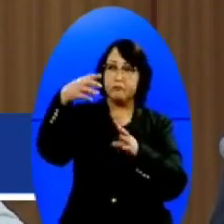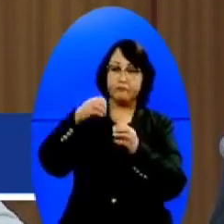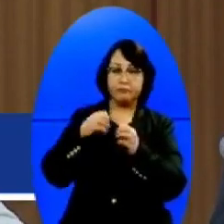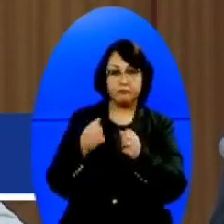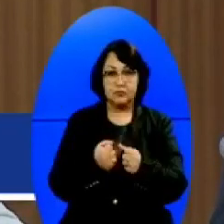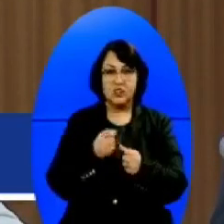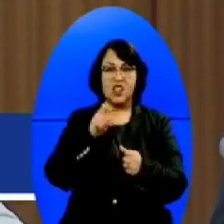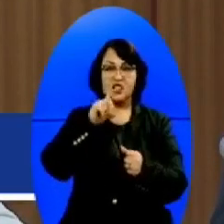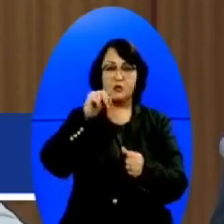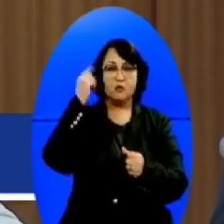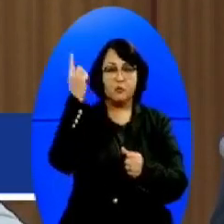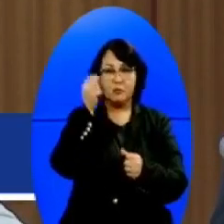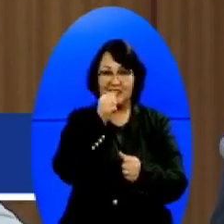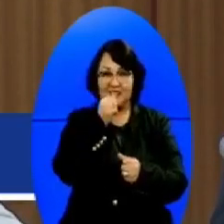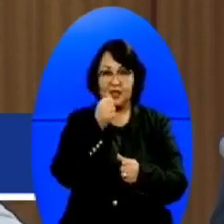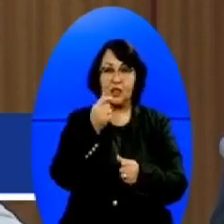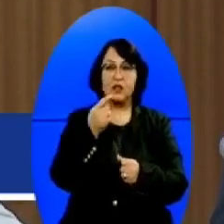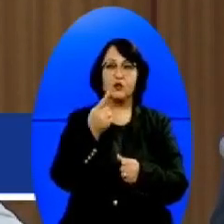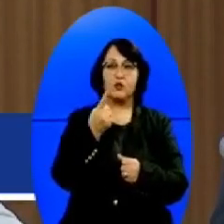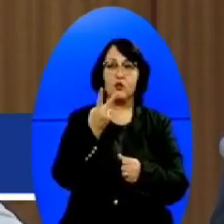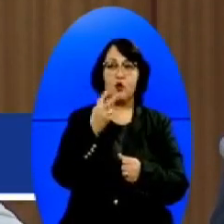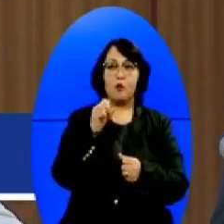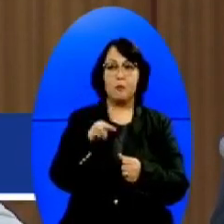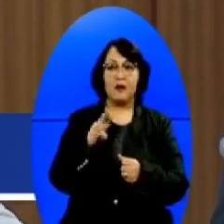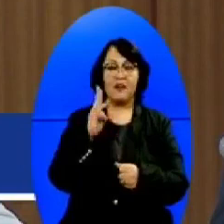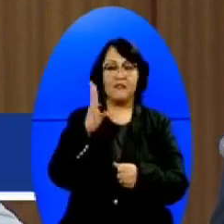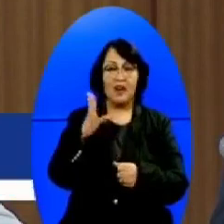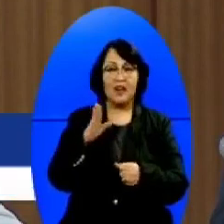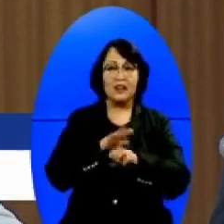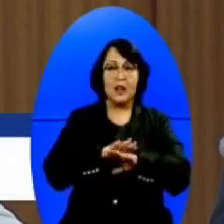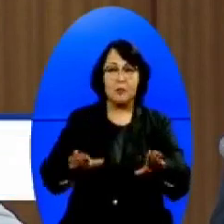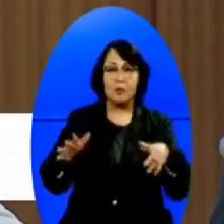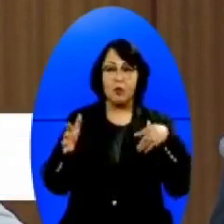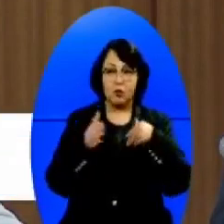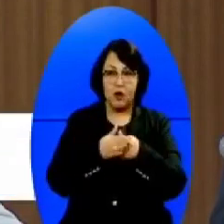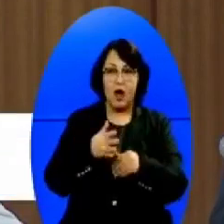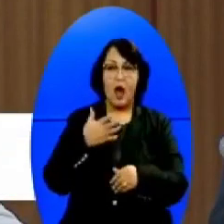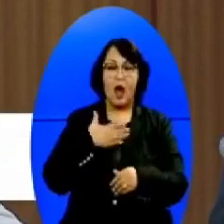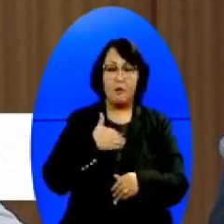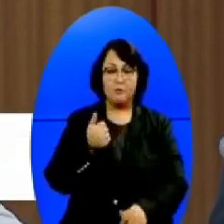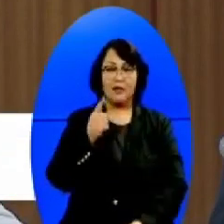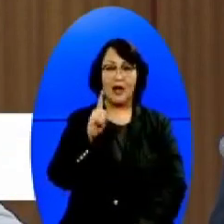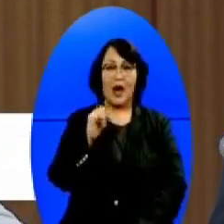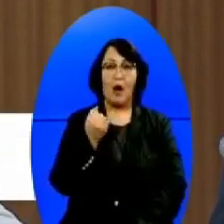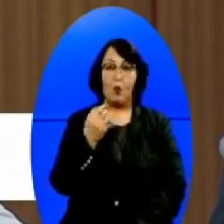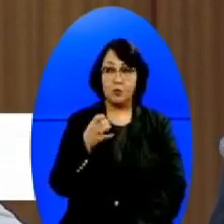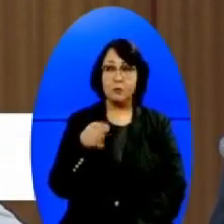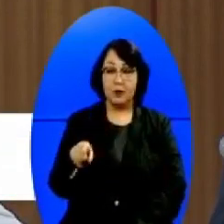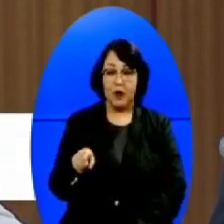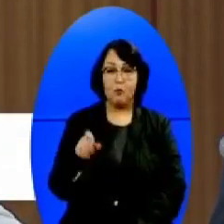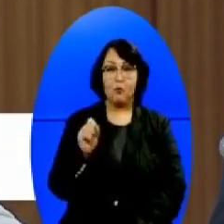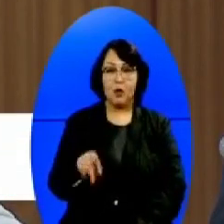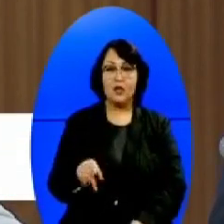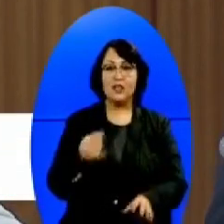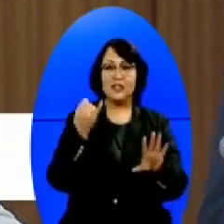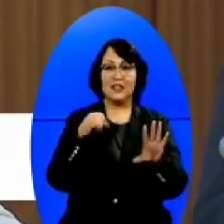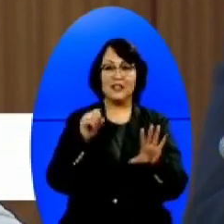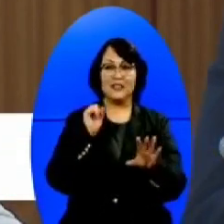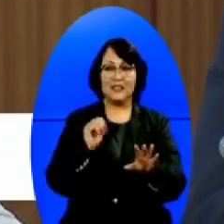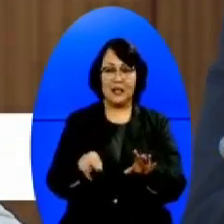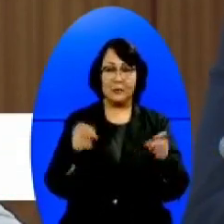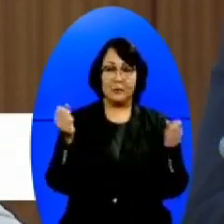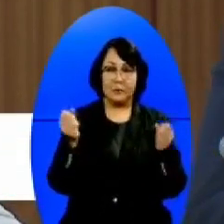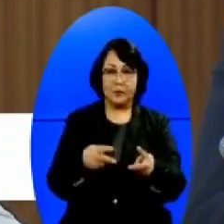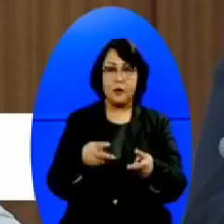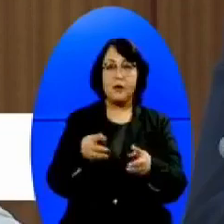нийт талбаан 120 м квадрат хүртлэх амьны орон сууц хашаандаа айлууд барьвал 60 хүртэлх сая төгрөгийн одоо энэ ипотекийн